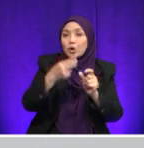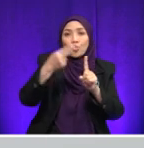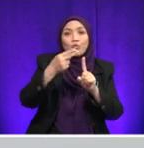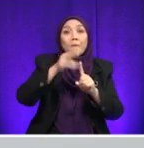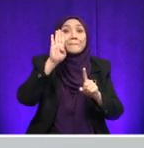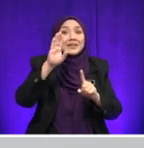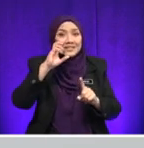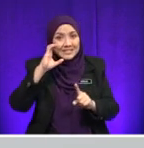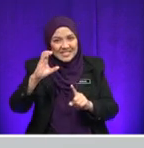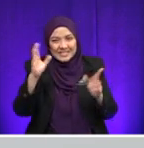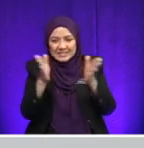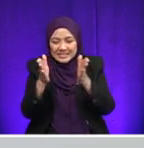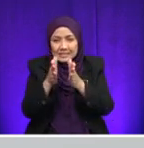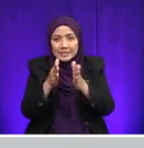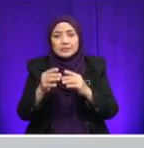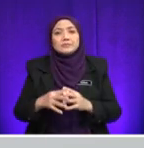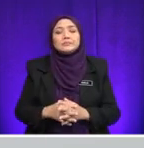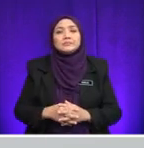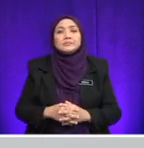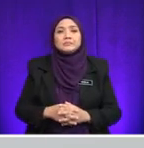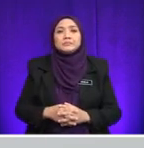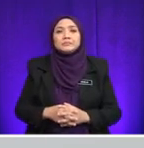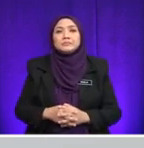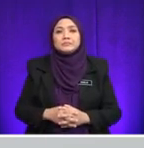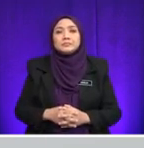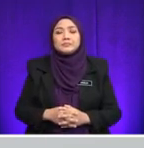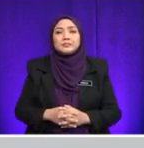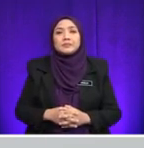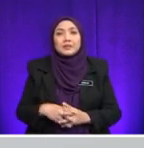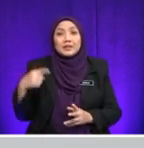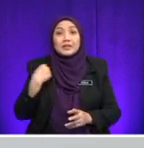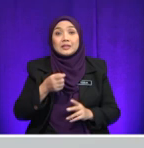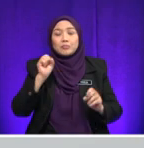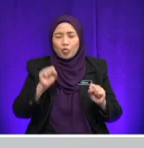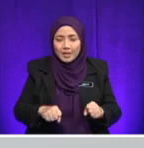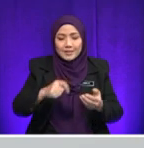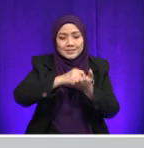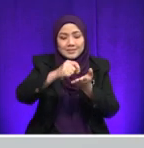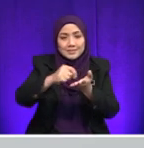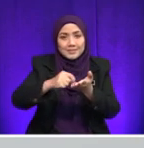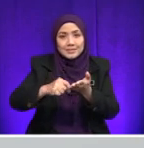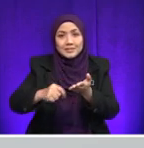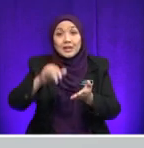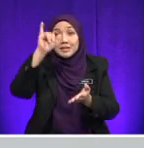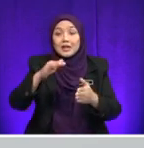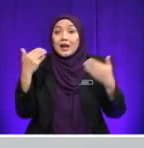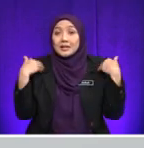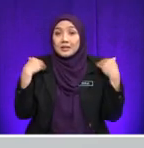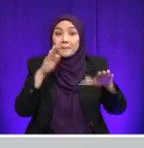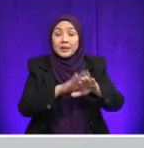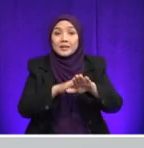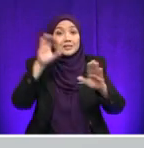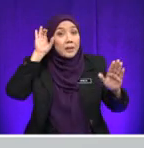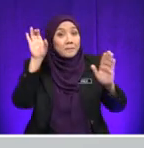kan betul Oke jadi kita pun Isilah maklumat Oke ada pada raja dimana